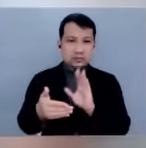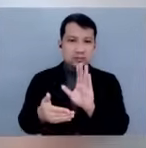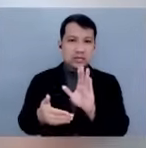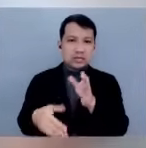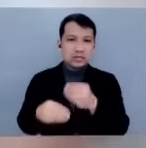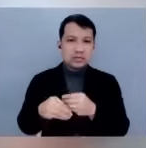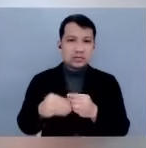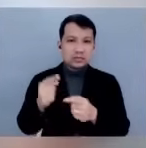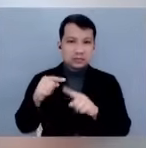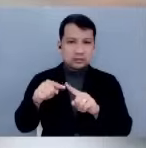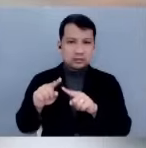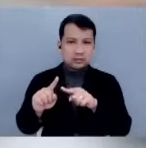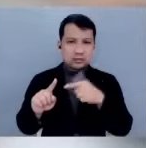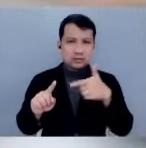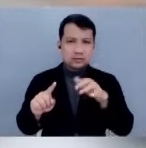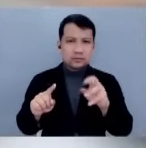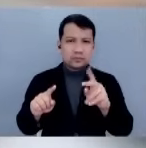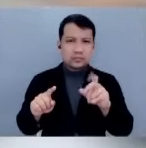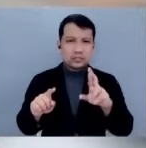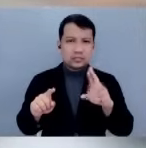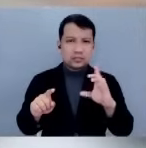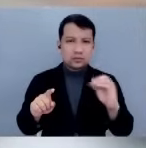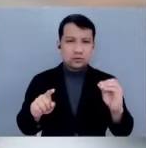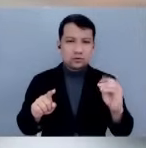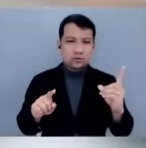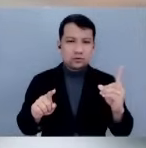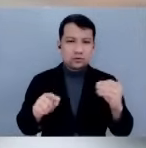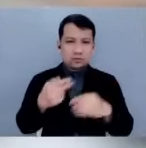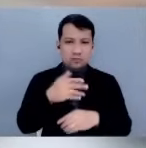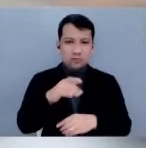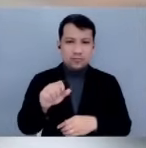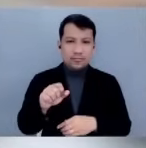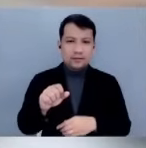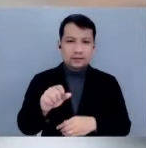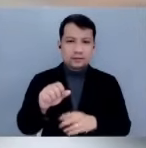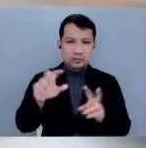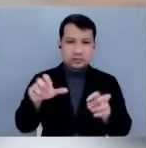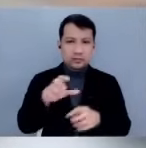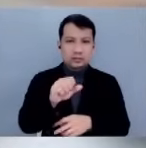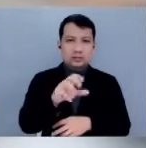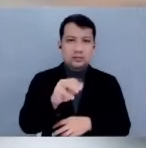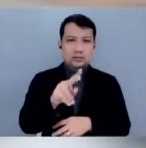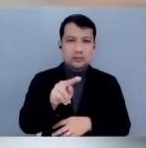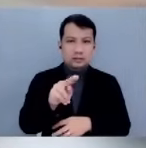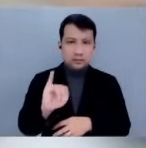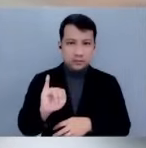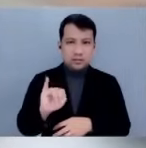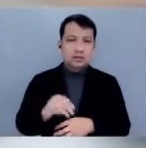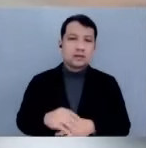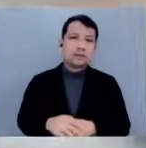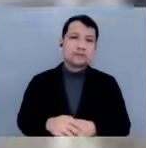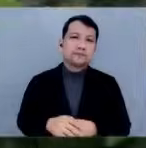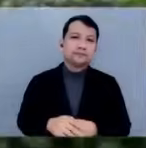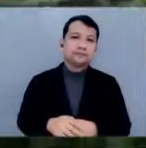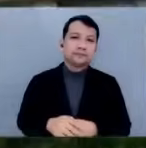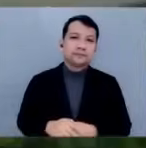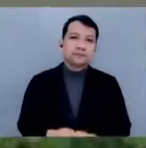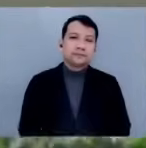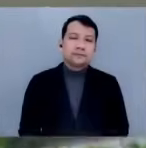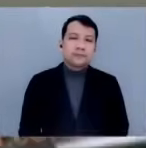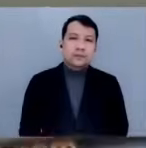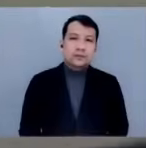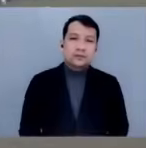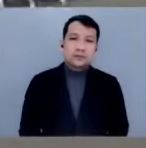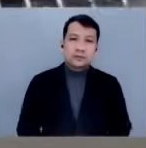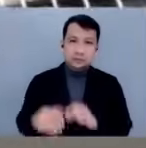isang Guillermina Barido at sa ilang host at executive ng Sunshine Media Network International o SMNI. Kaugnay ito